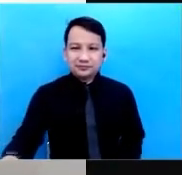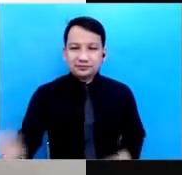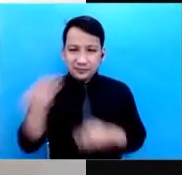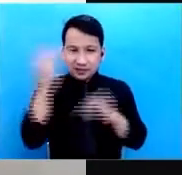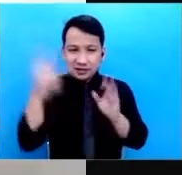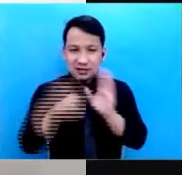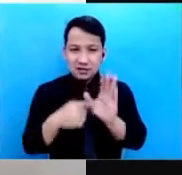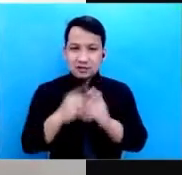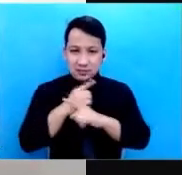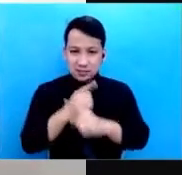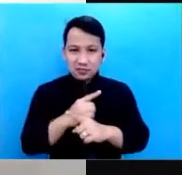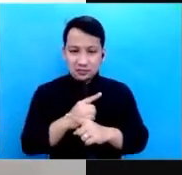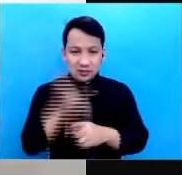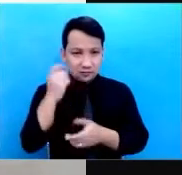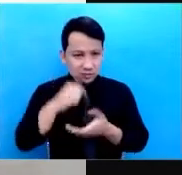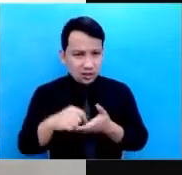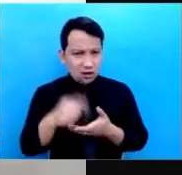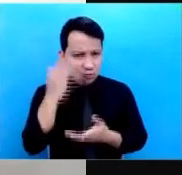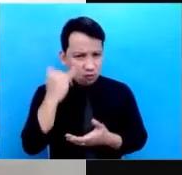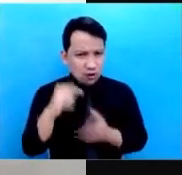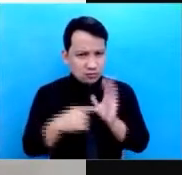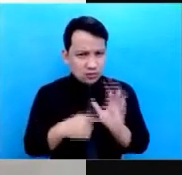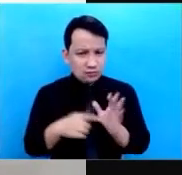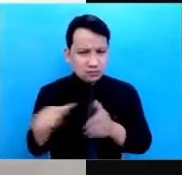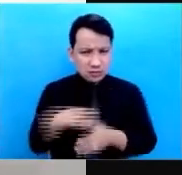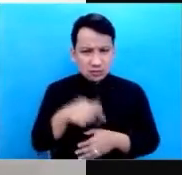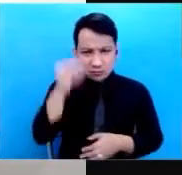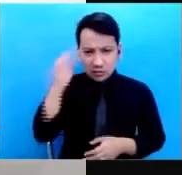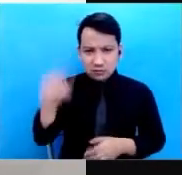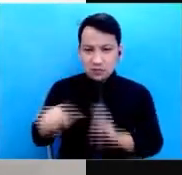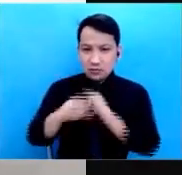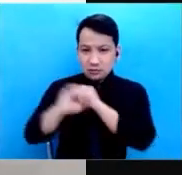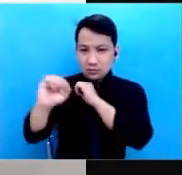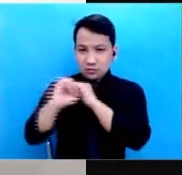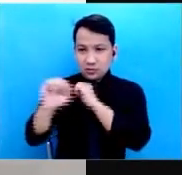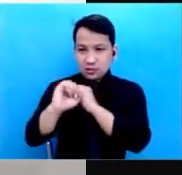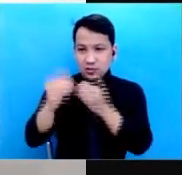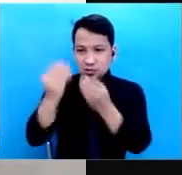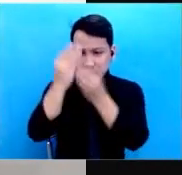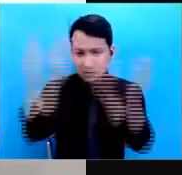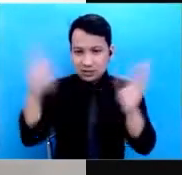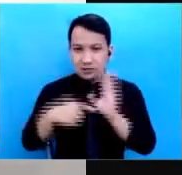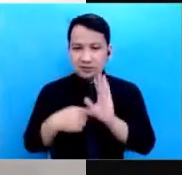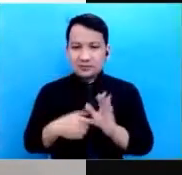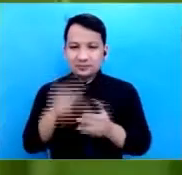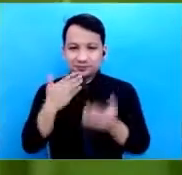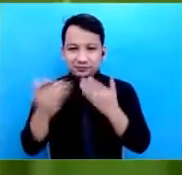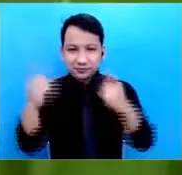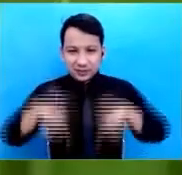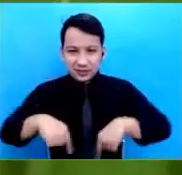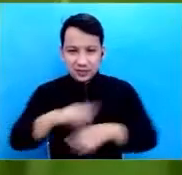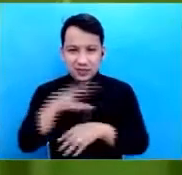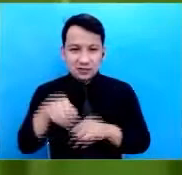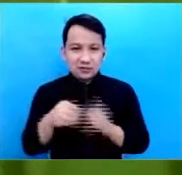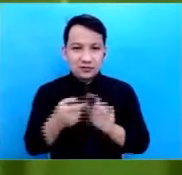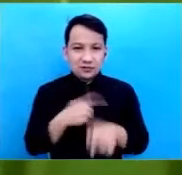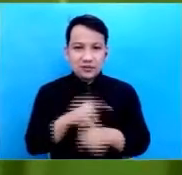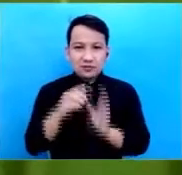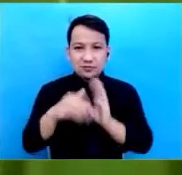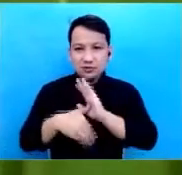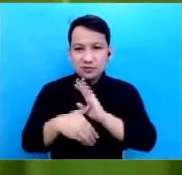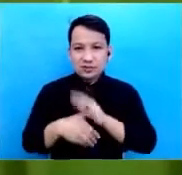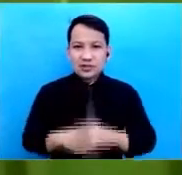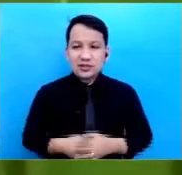election defense. Ituloy kasi ng kanilang kampo ang kanilang proclamation rally kahit walang campaign permit mula sa COMELEC.